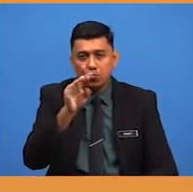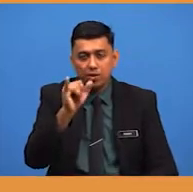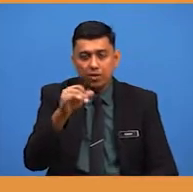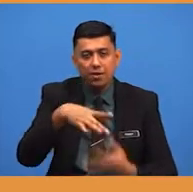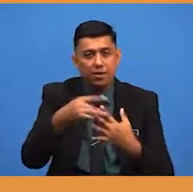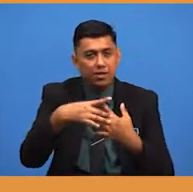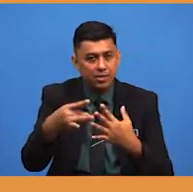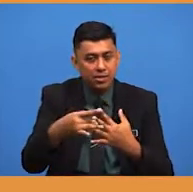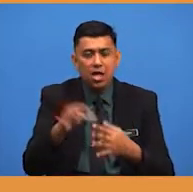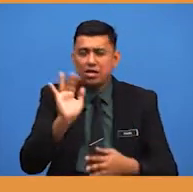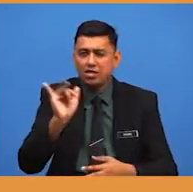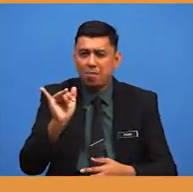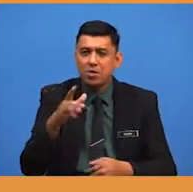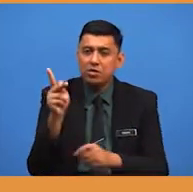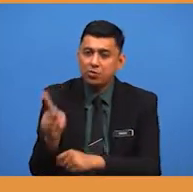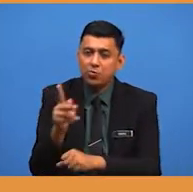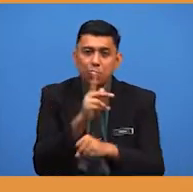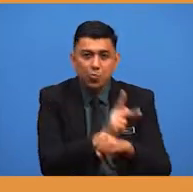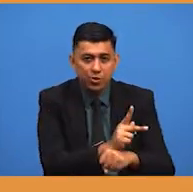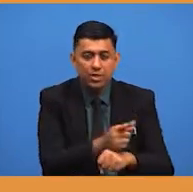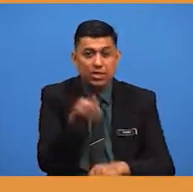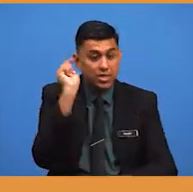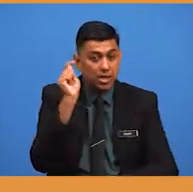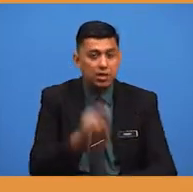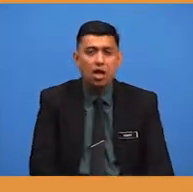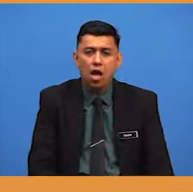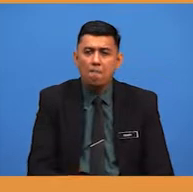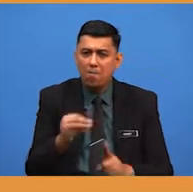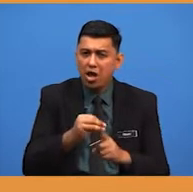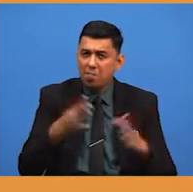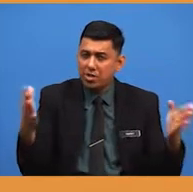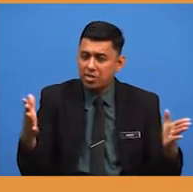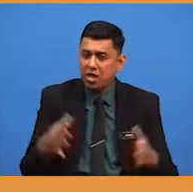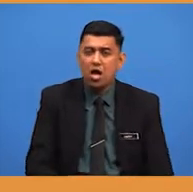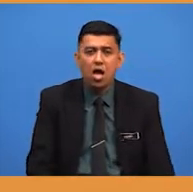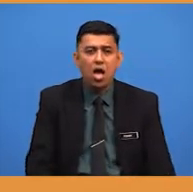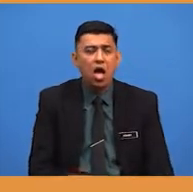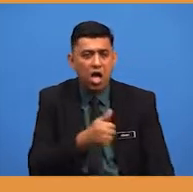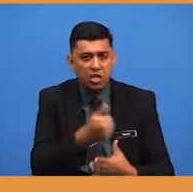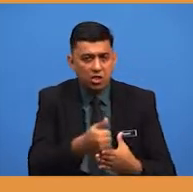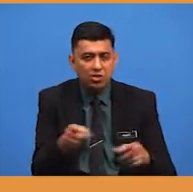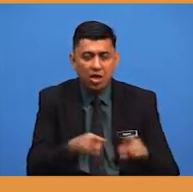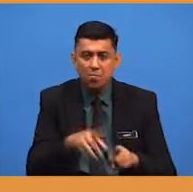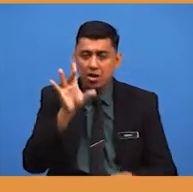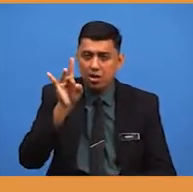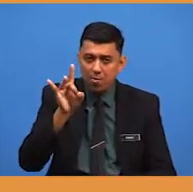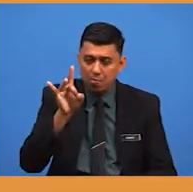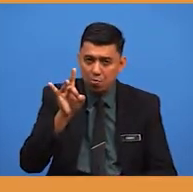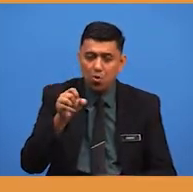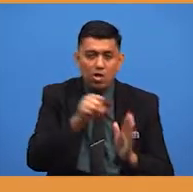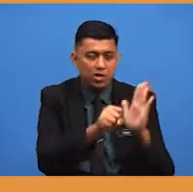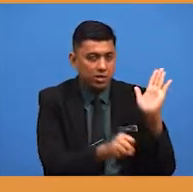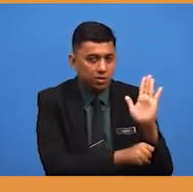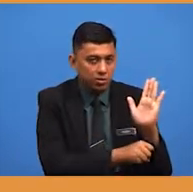seperti sudokod tadi. Markah lebih besar atau sama dengan 80 mewakili syarat